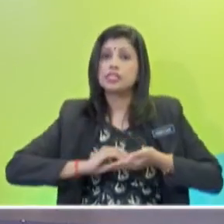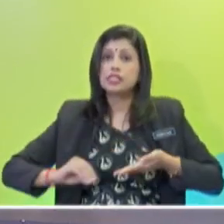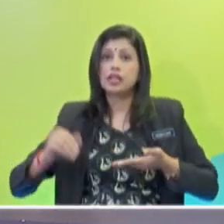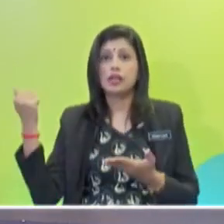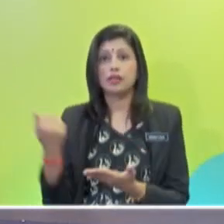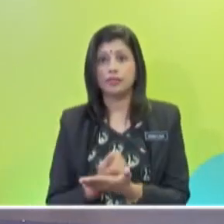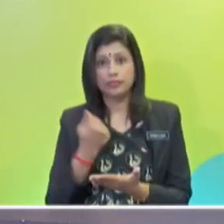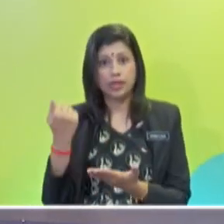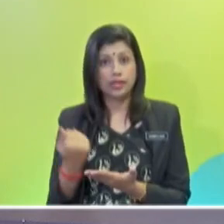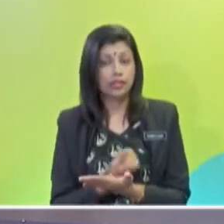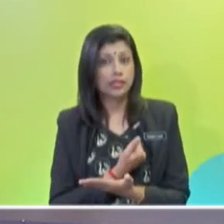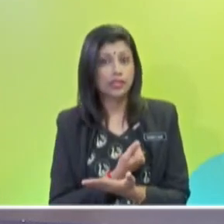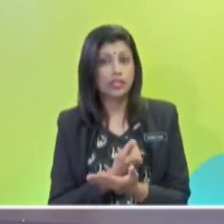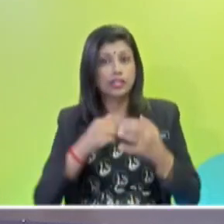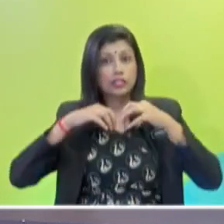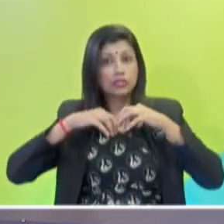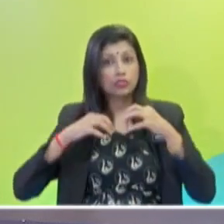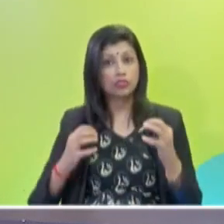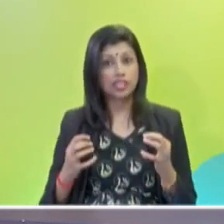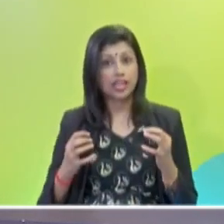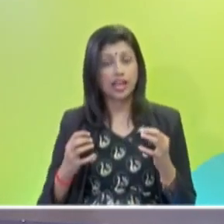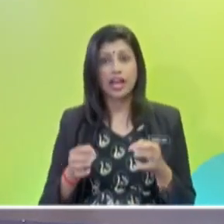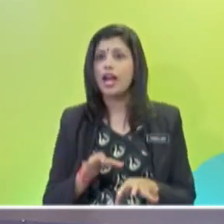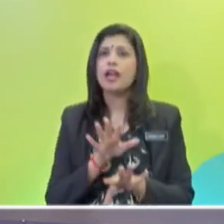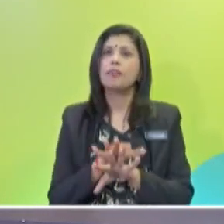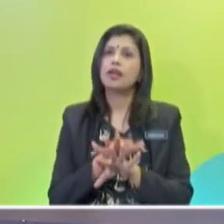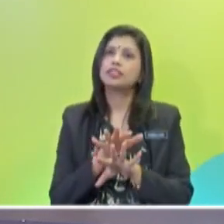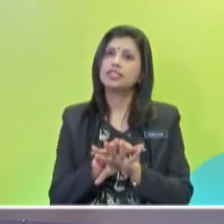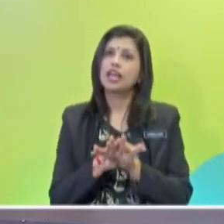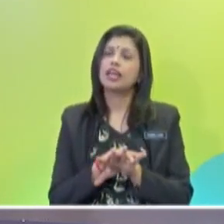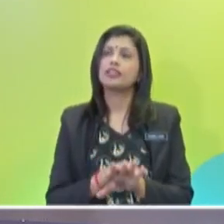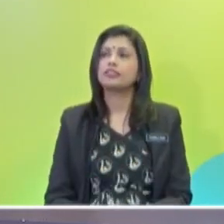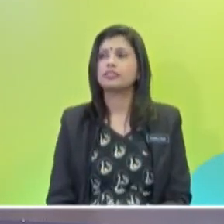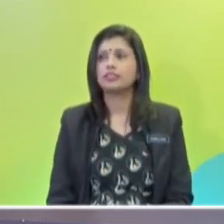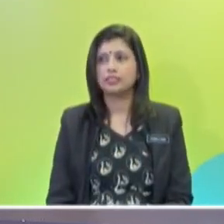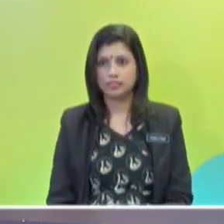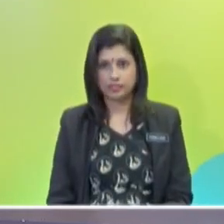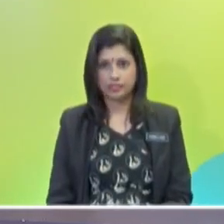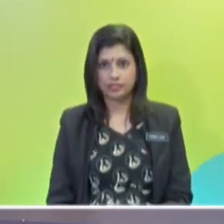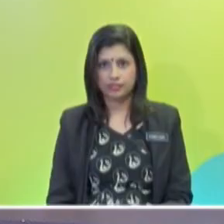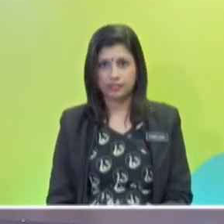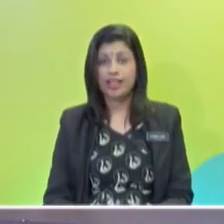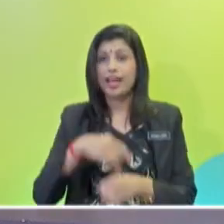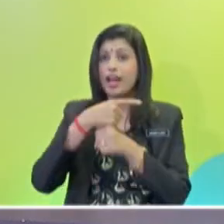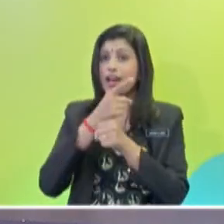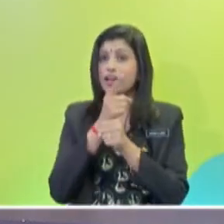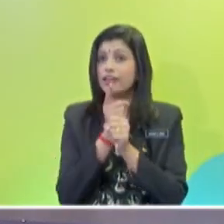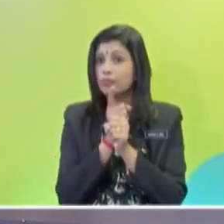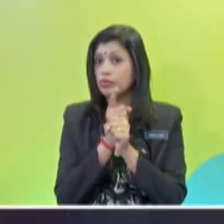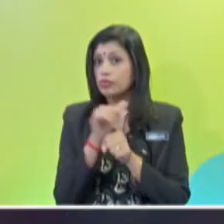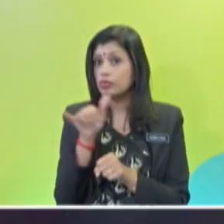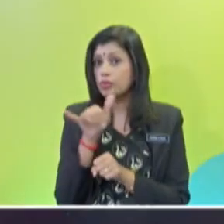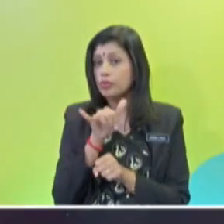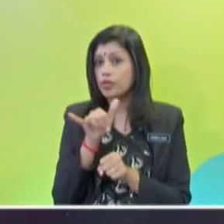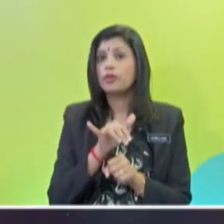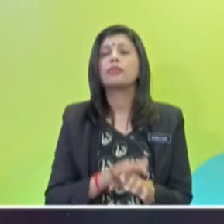mangga. Apa lagi? Durian juga cikgu. Banyaknya. Lagi satu apa dia murid-murid? Rambutan. Biasa